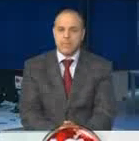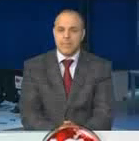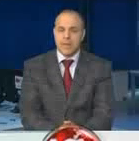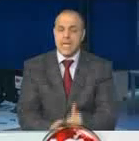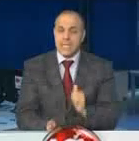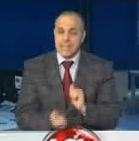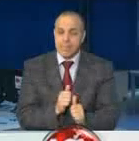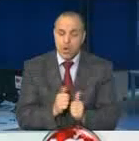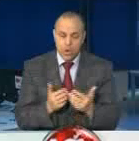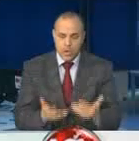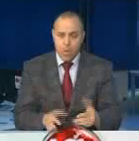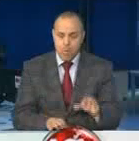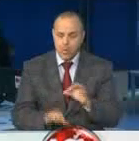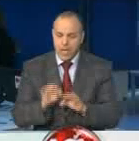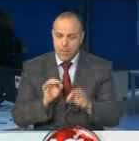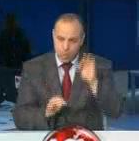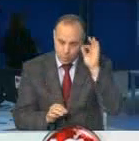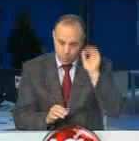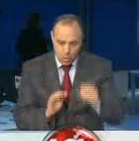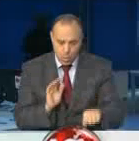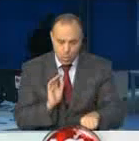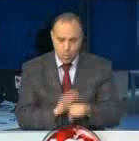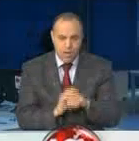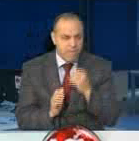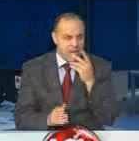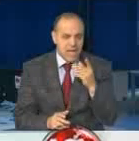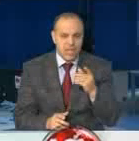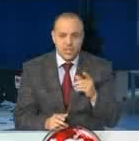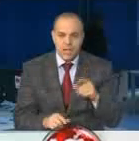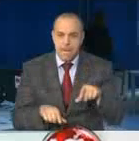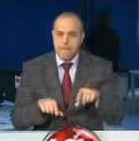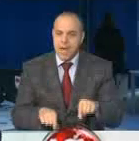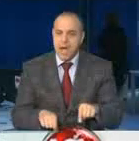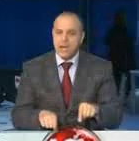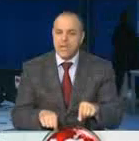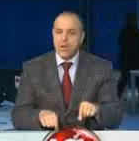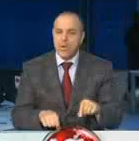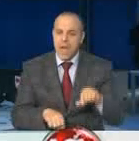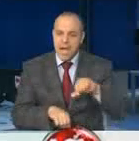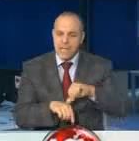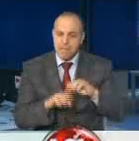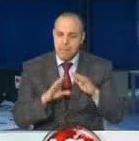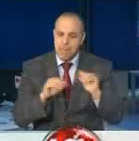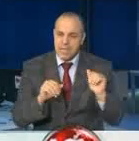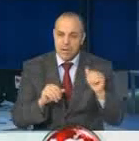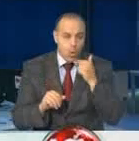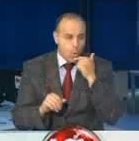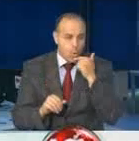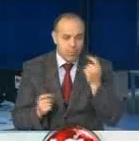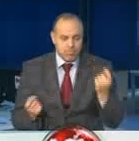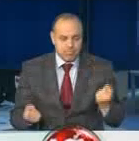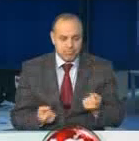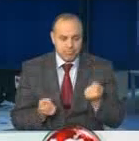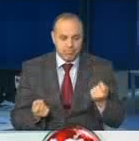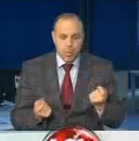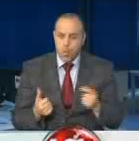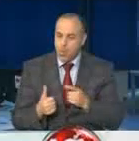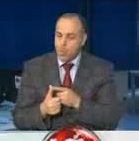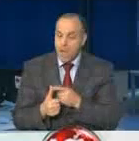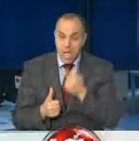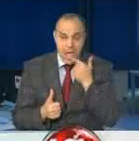في الرياضة الآن، أجرى المنتخب التونسي لكرة القدم مساء أمس بملعب بتروسبورت بالعاصمة المصرية القاهرة الحصة التدريبية